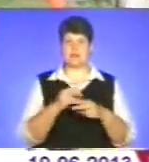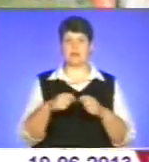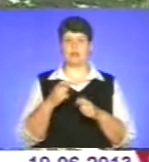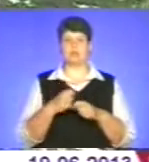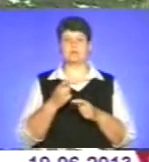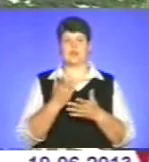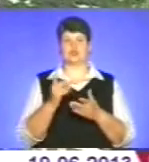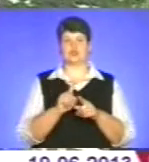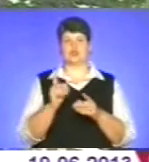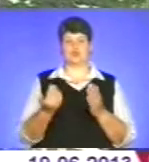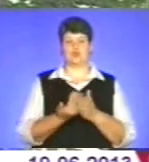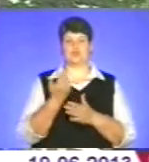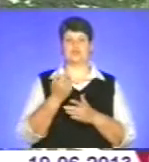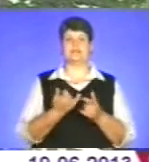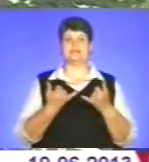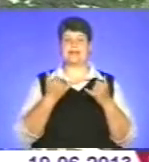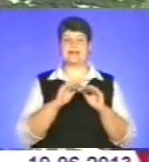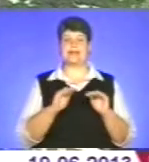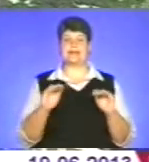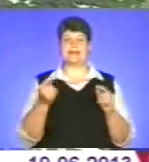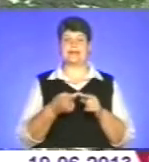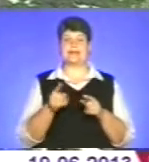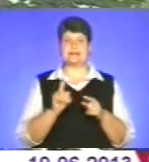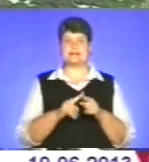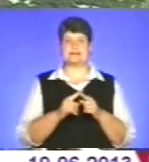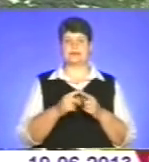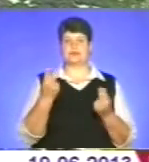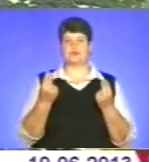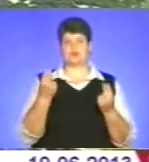щось нове. Для дітей ці атракціони, я б